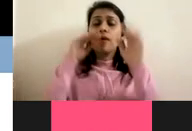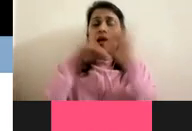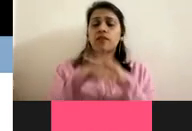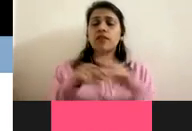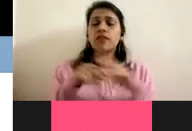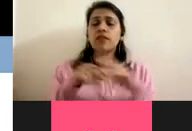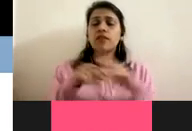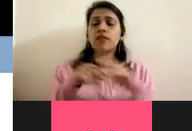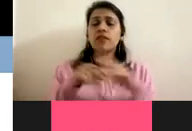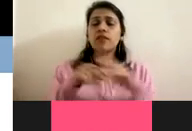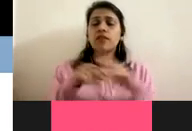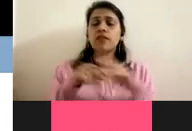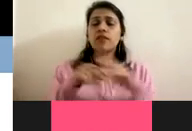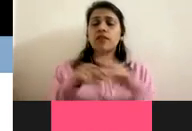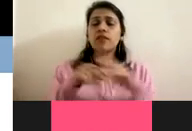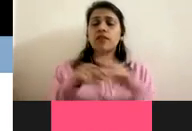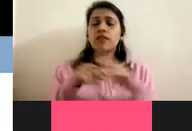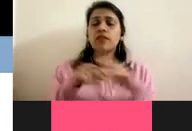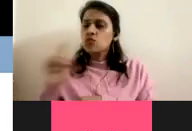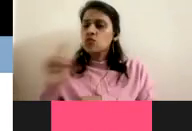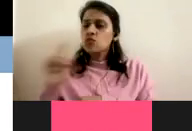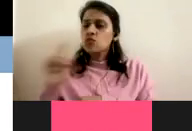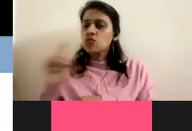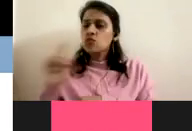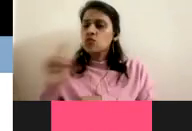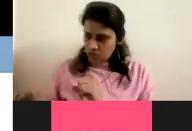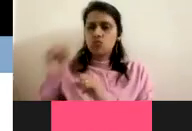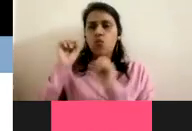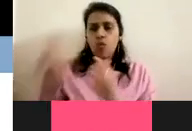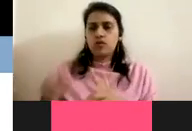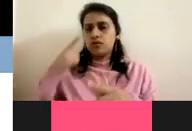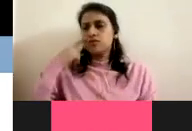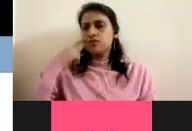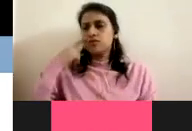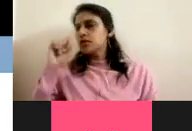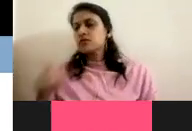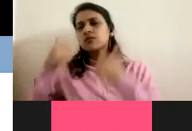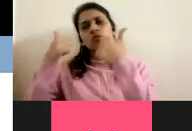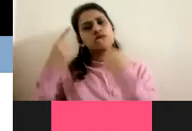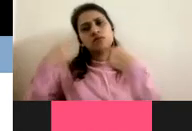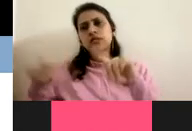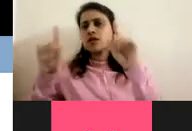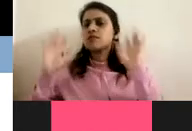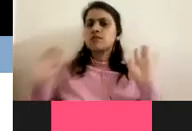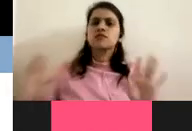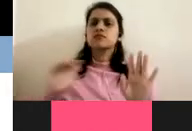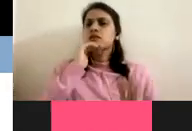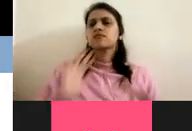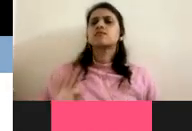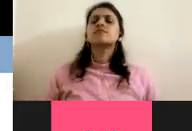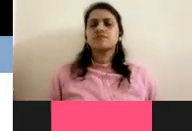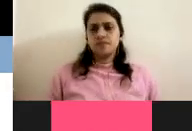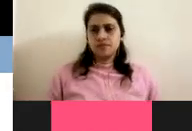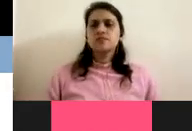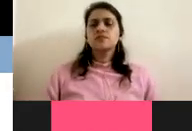कर सकते हो कि नहीं, वो जज करना है, ना कि ये जज करना है कि हाथ नहीं है तो टाइप नहीं कर सकते,